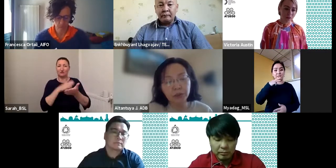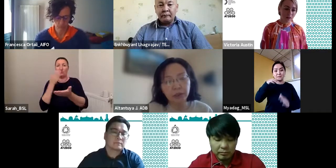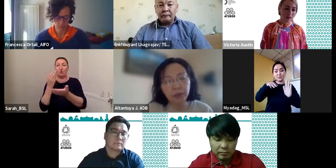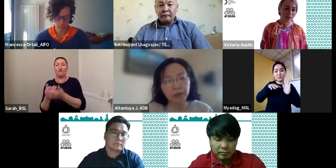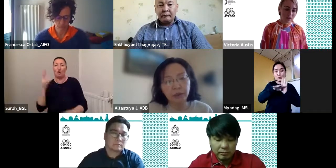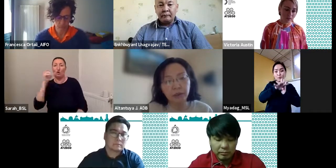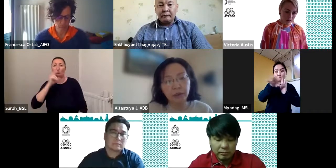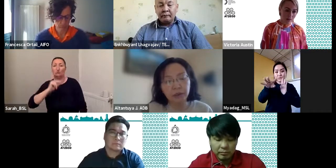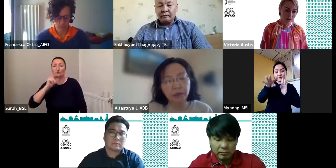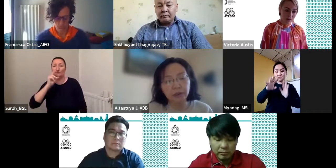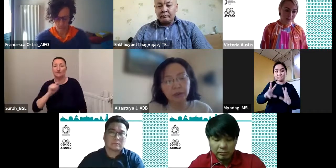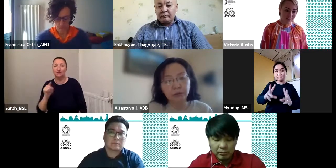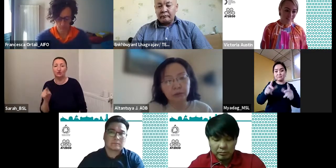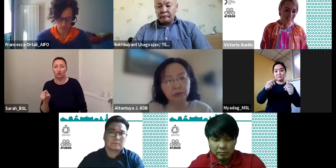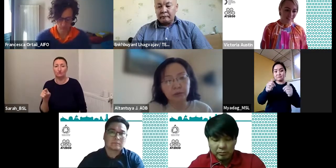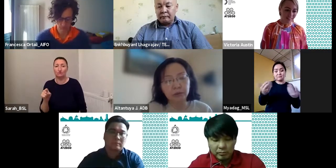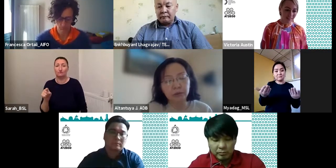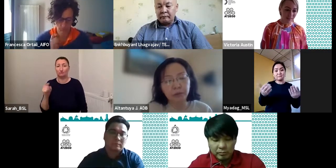үүднээс